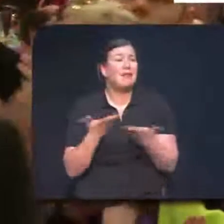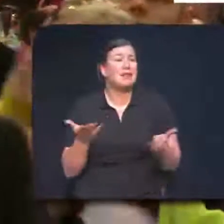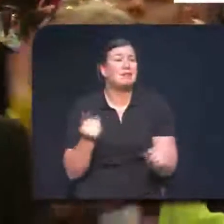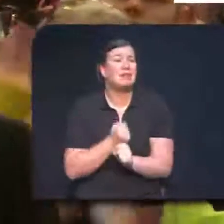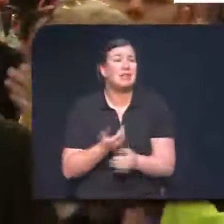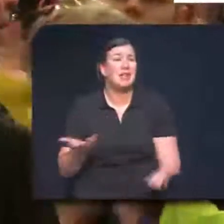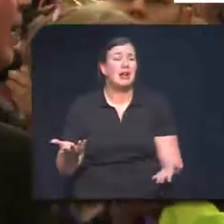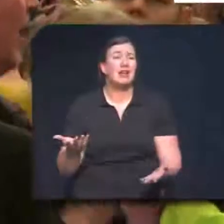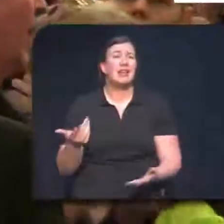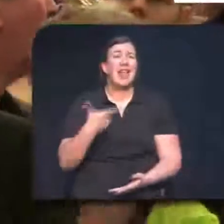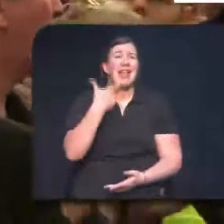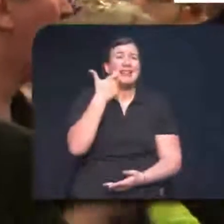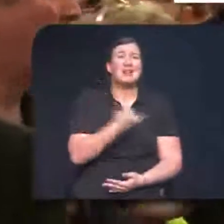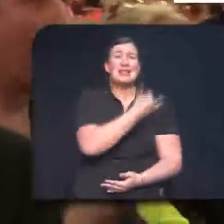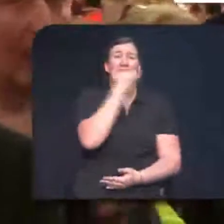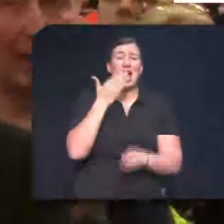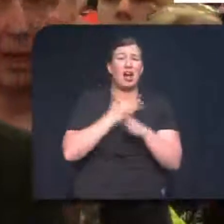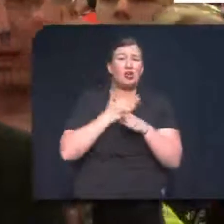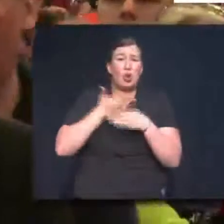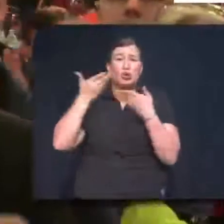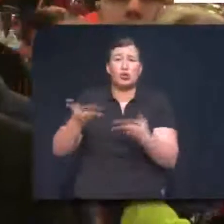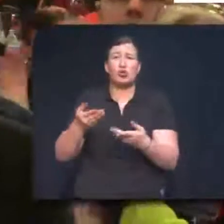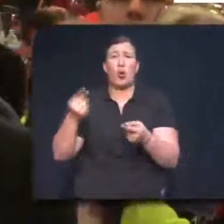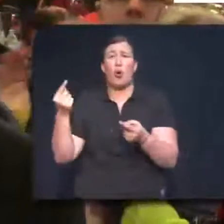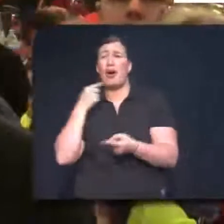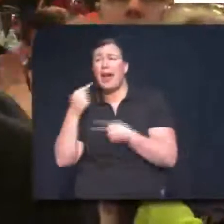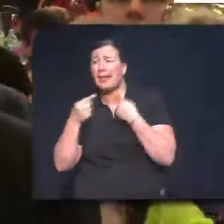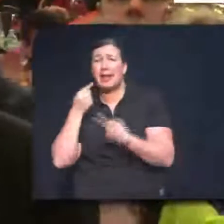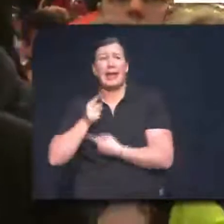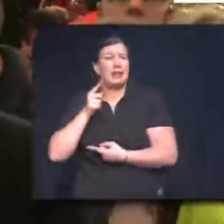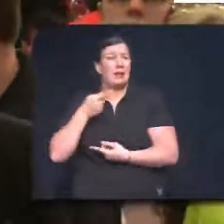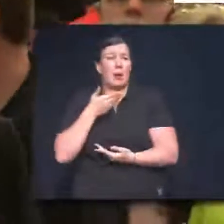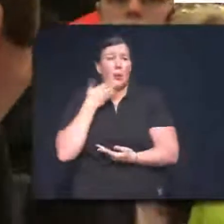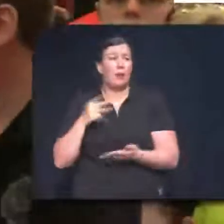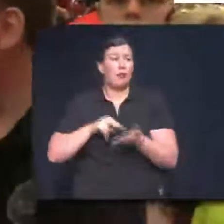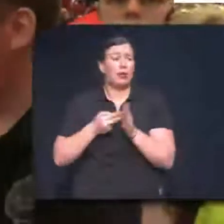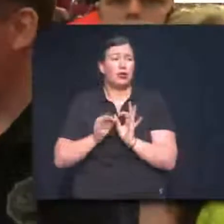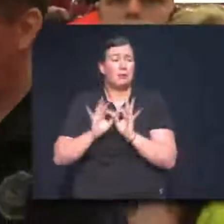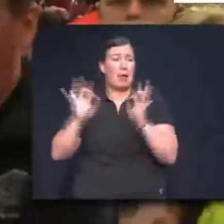Entwicklungspolitik die dazu führt dass Menschen nicht nach Deutschland kommen müssen